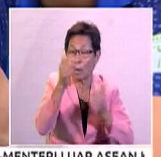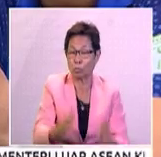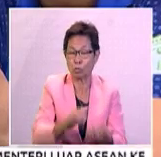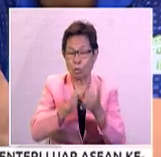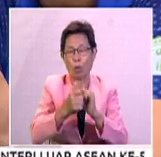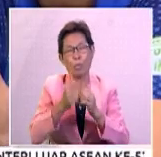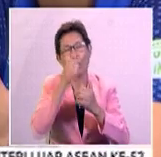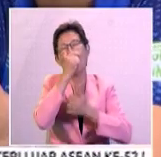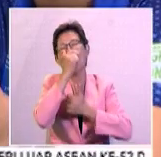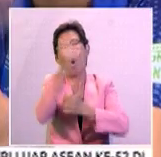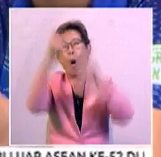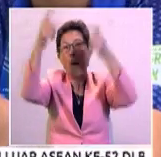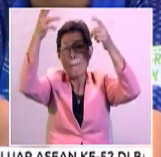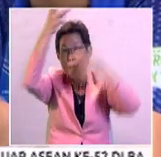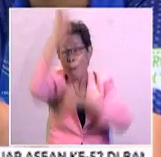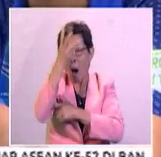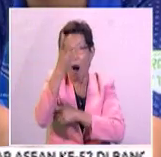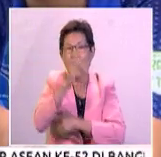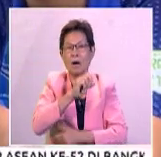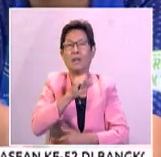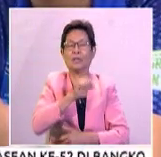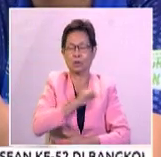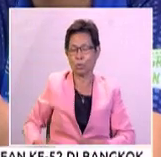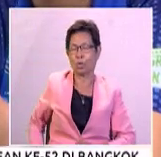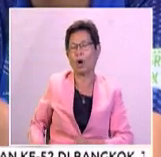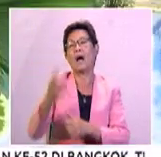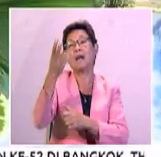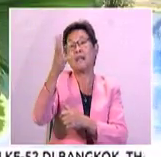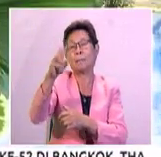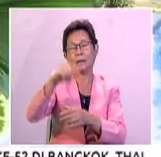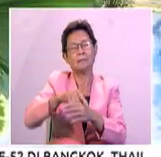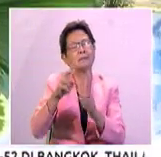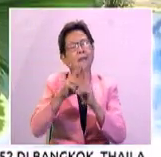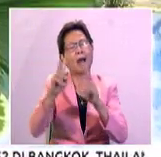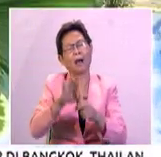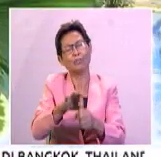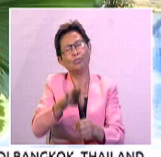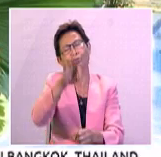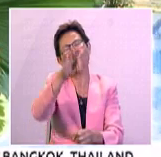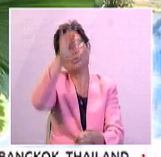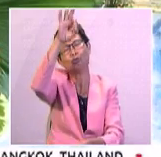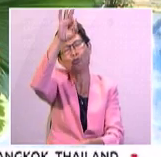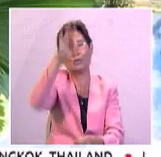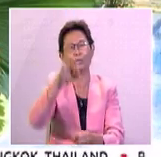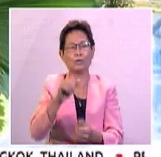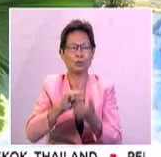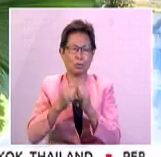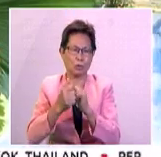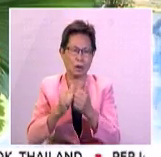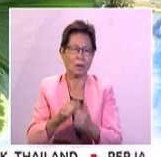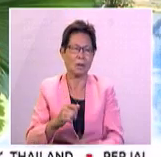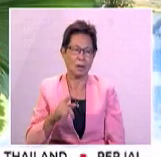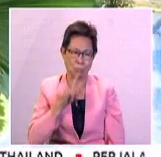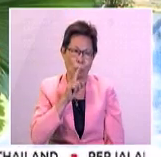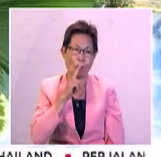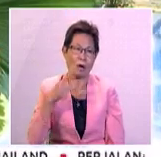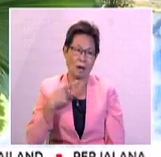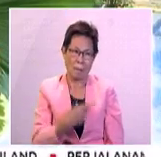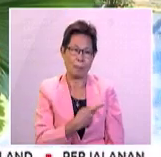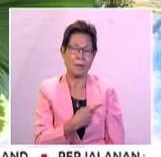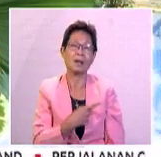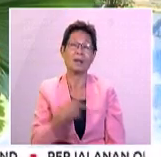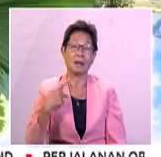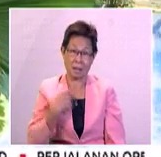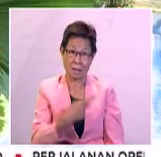yang di-Pertuan Agong ke-16 ini yang sangat berjiwa sukan. Sudah tentulah kita sebagai penggiat-penggiat